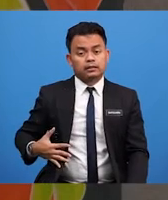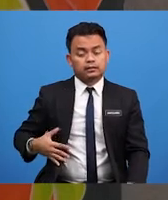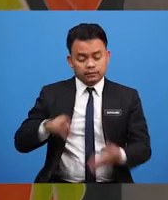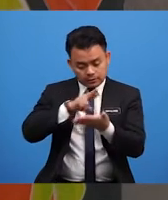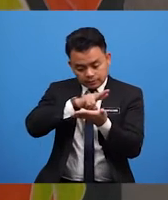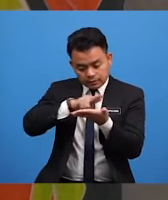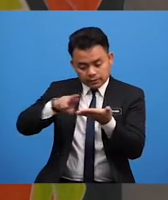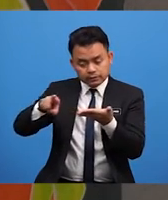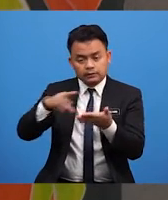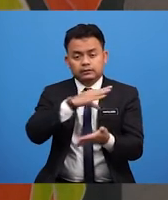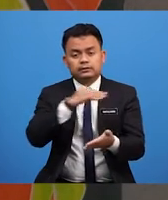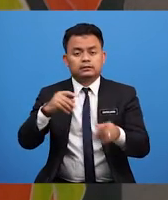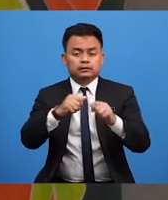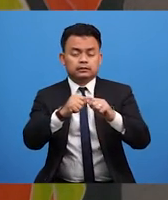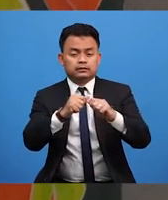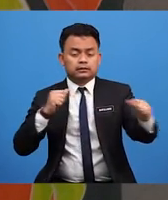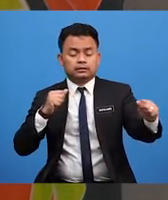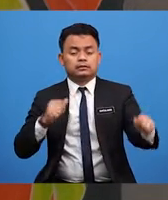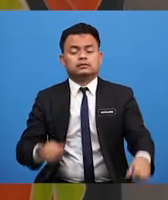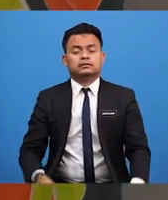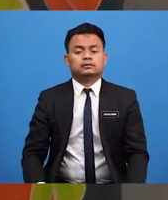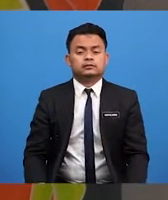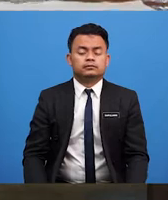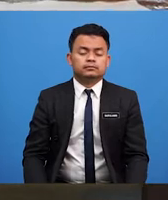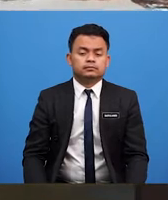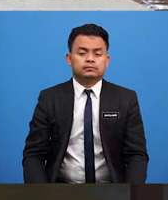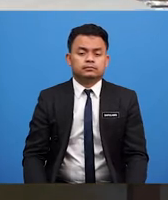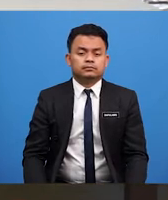proses menerap berjalan lancar dan kemas.